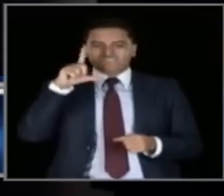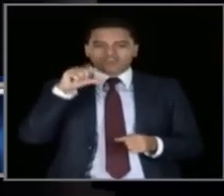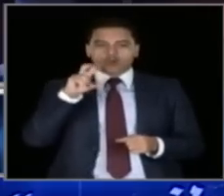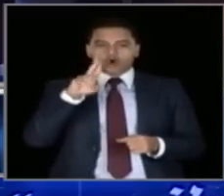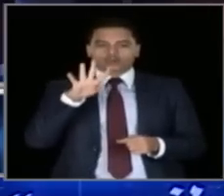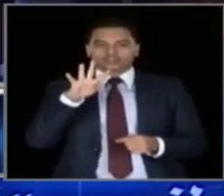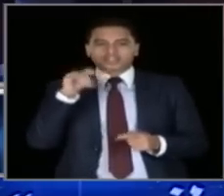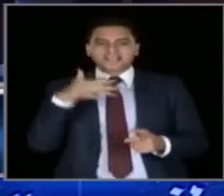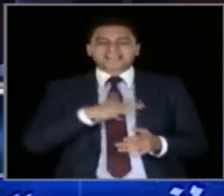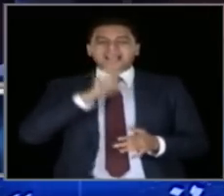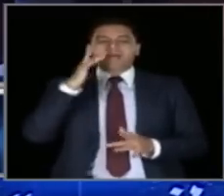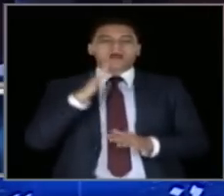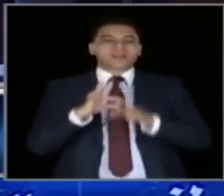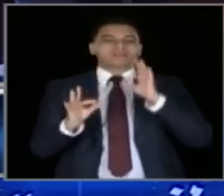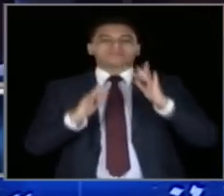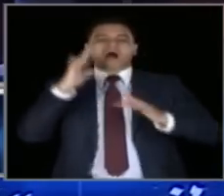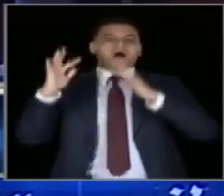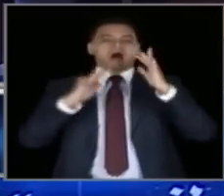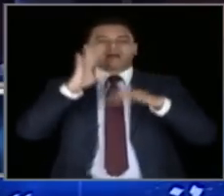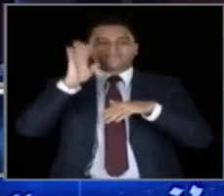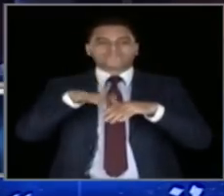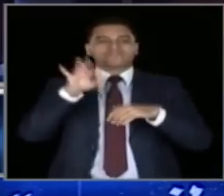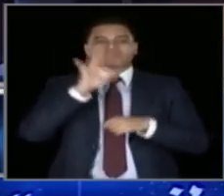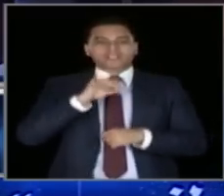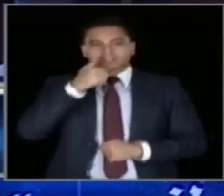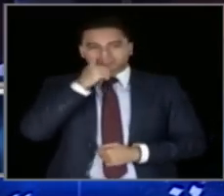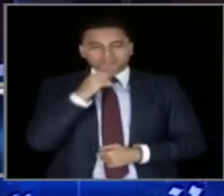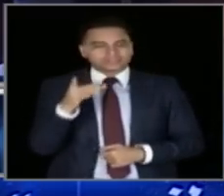مصطفى؟ هجرب أخم. الصين.